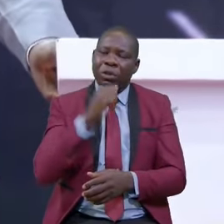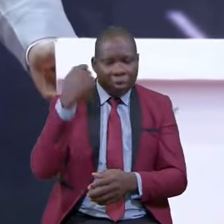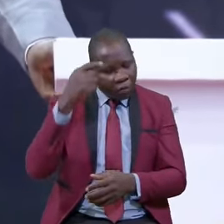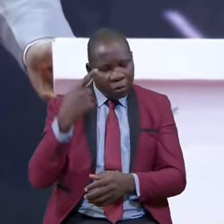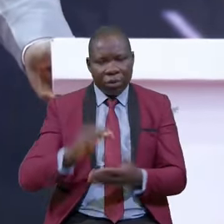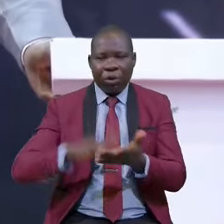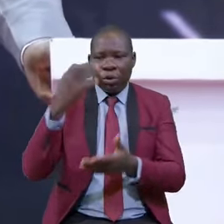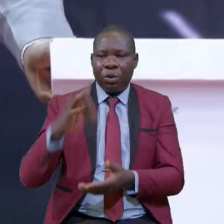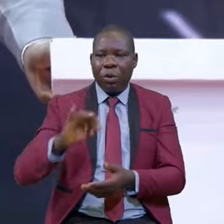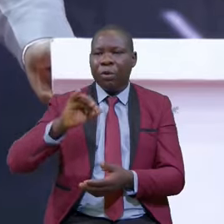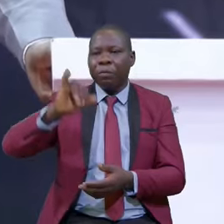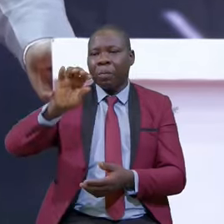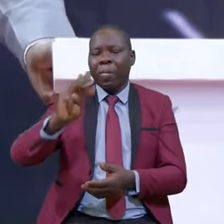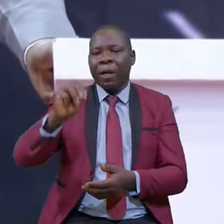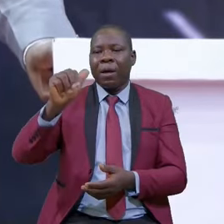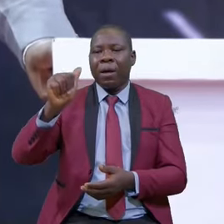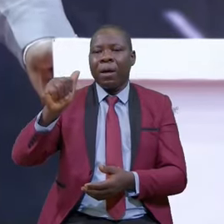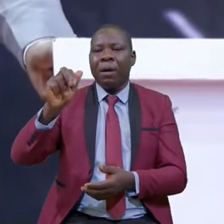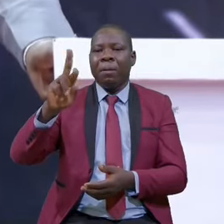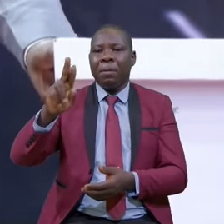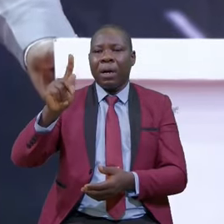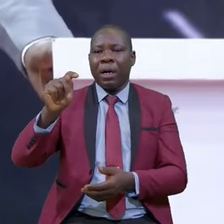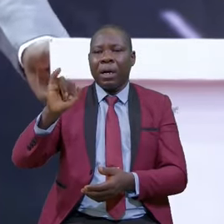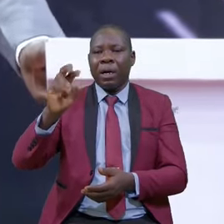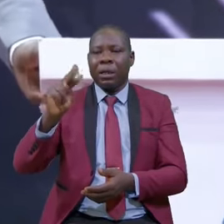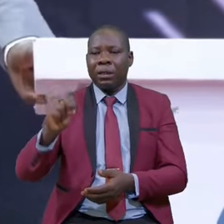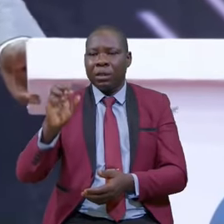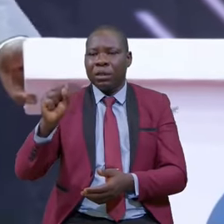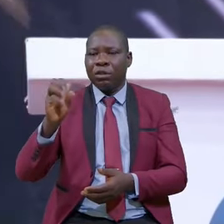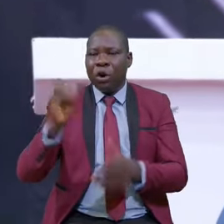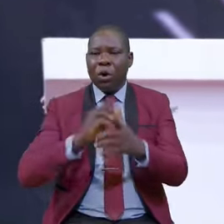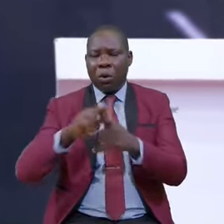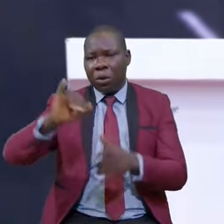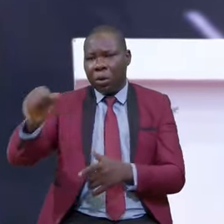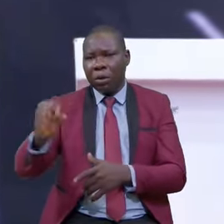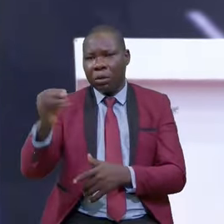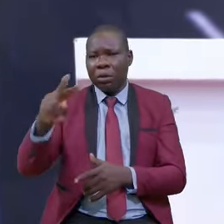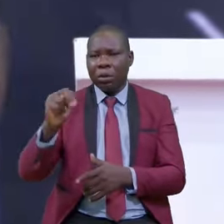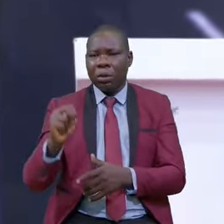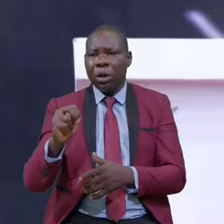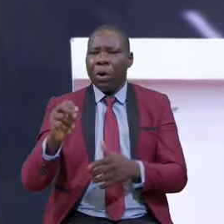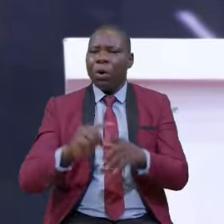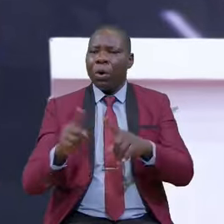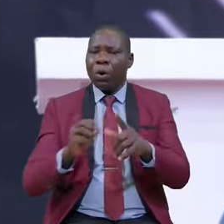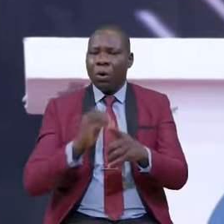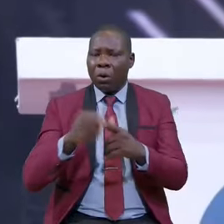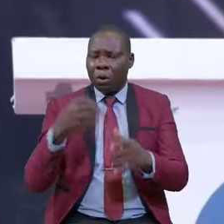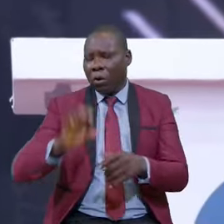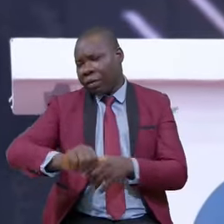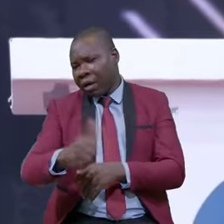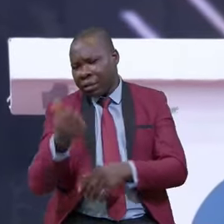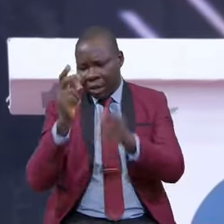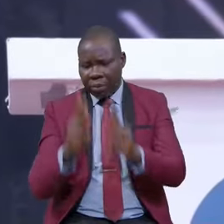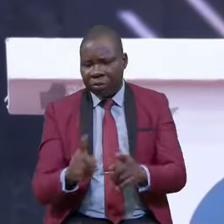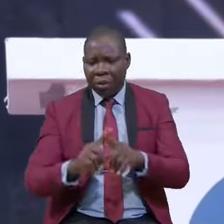pas pour la gloire de John Wesley. Nous ne prêchons pas pour la gloire de Charles Finney. Mais nous prêchons pour la gloire de